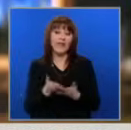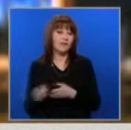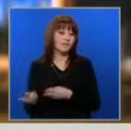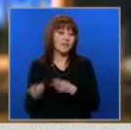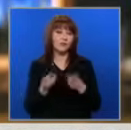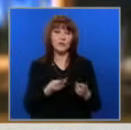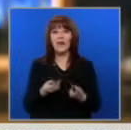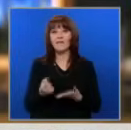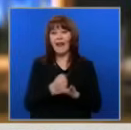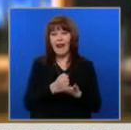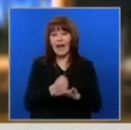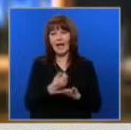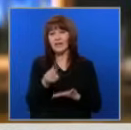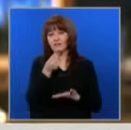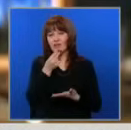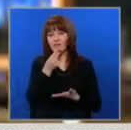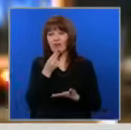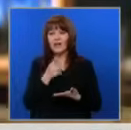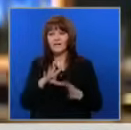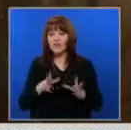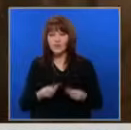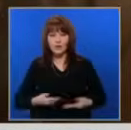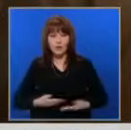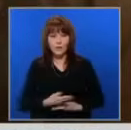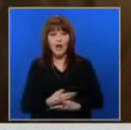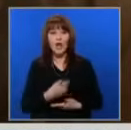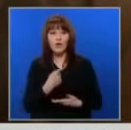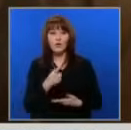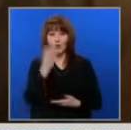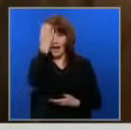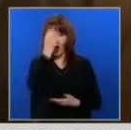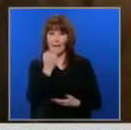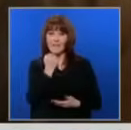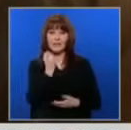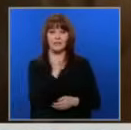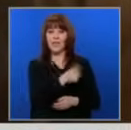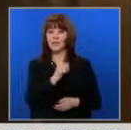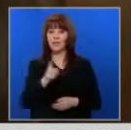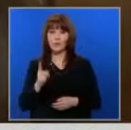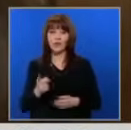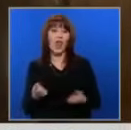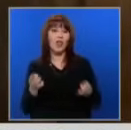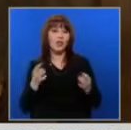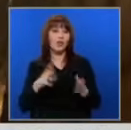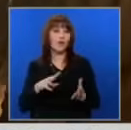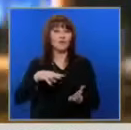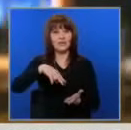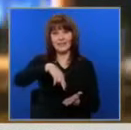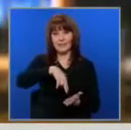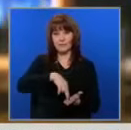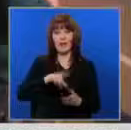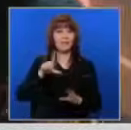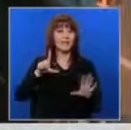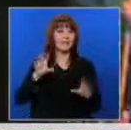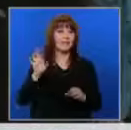им е необходимо. Другият вариант е да оставим да се разпореждат Хамас и да се изправим пред нов 7 октомври, а не бихме